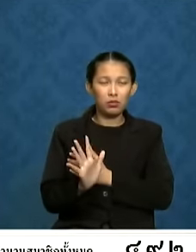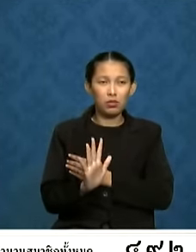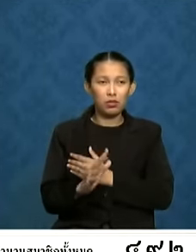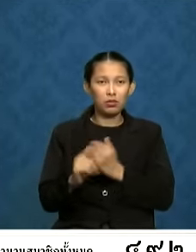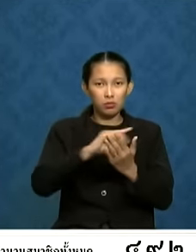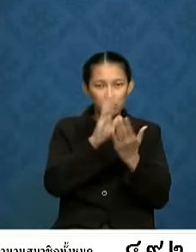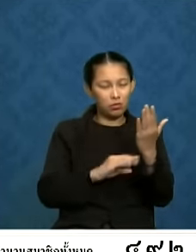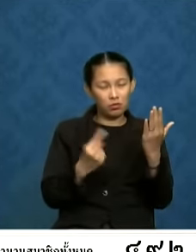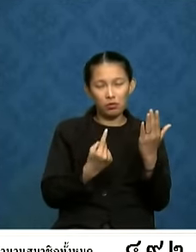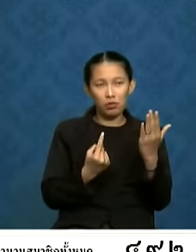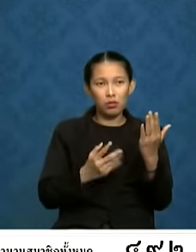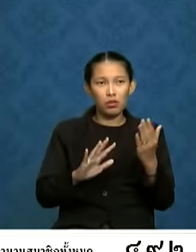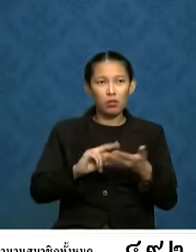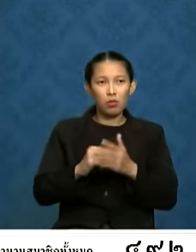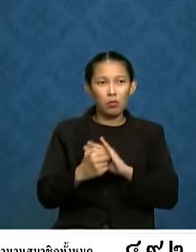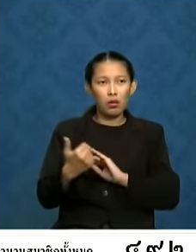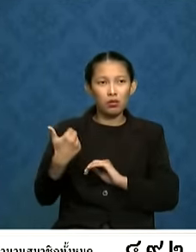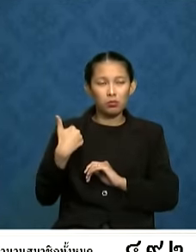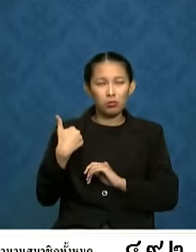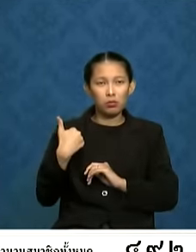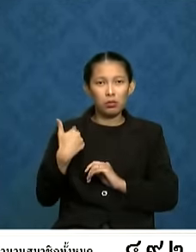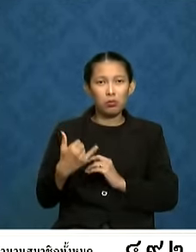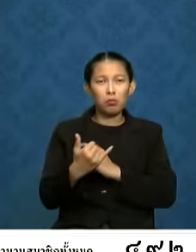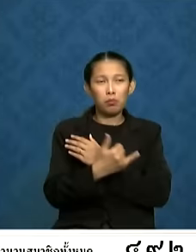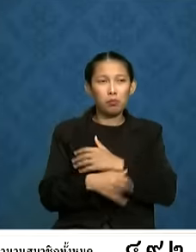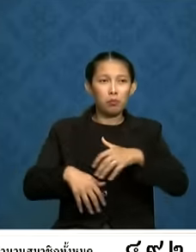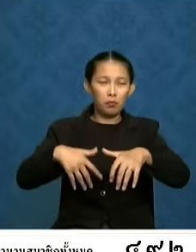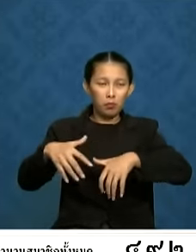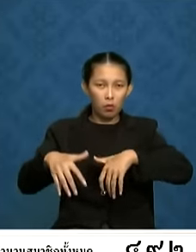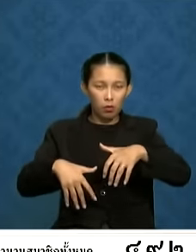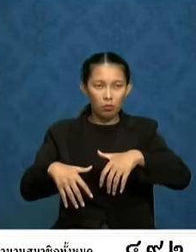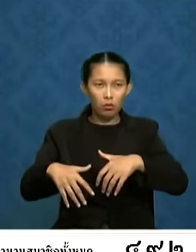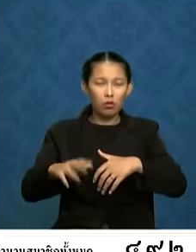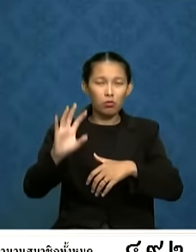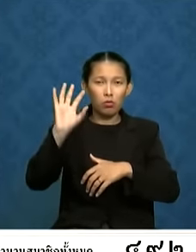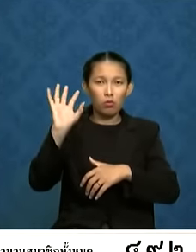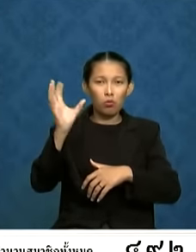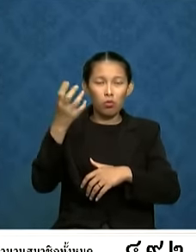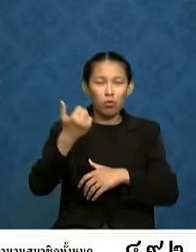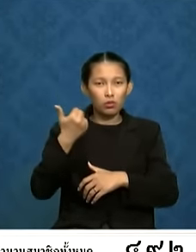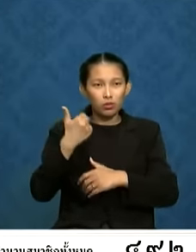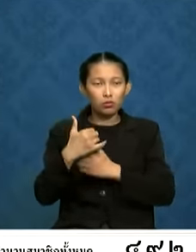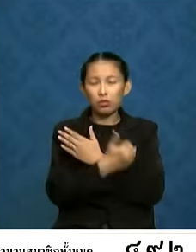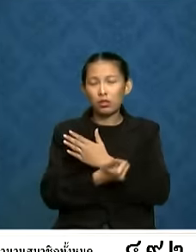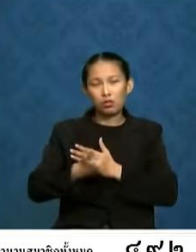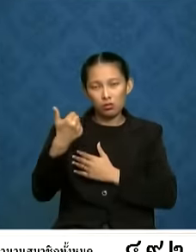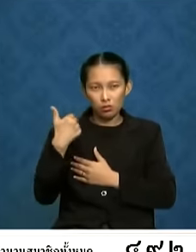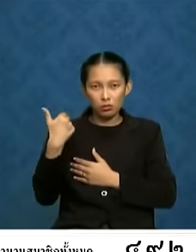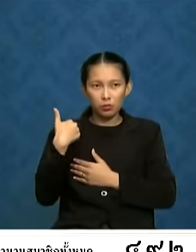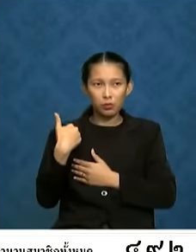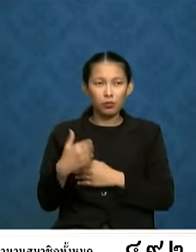รู้สึกแบบนี้มันก็ยังสะท้อนออกไปถึงประชาคมของประเทศอื่นๆด้วยเช่นเดียว